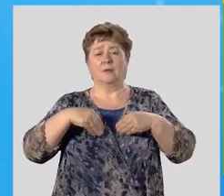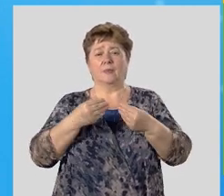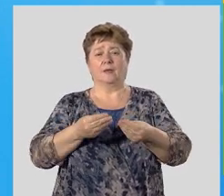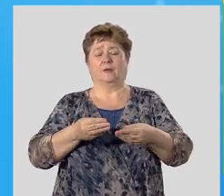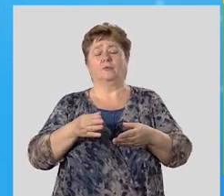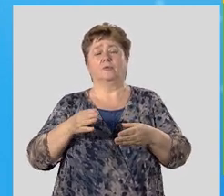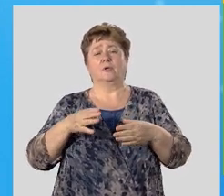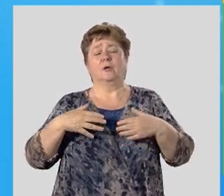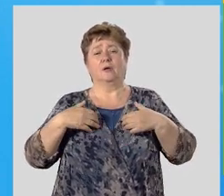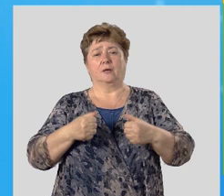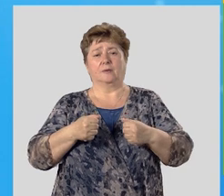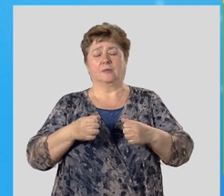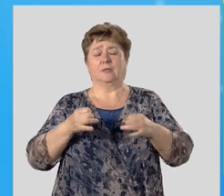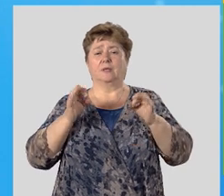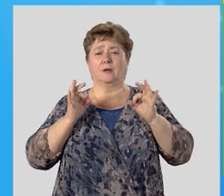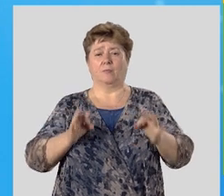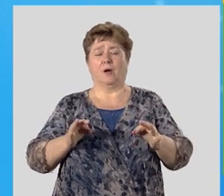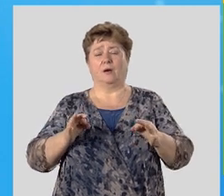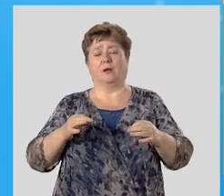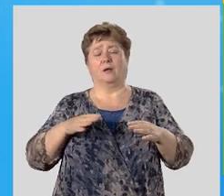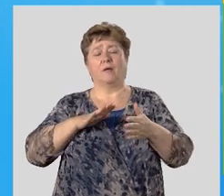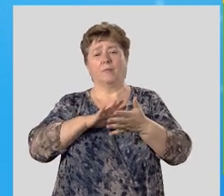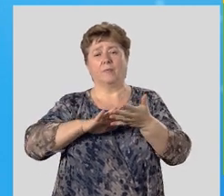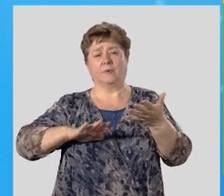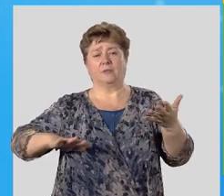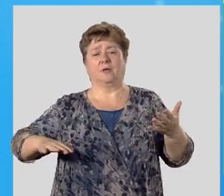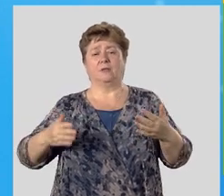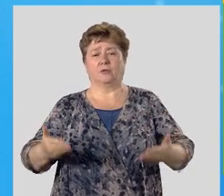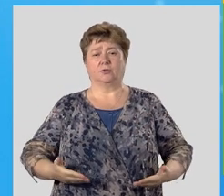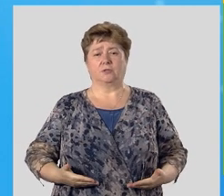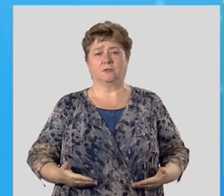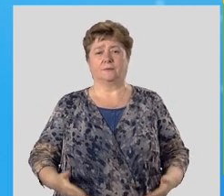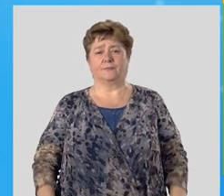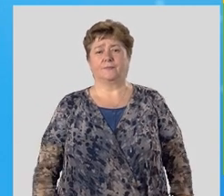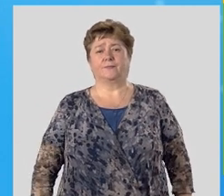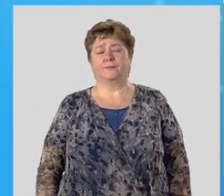обеспечивает устойчивость и нормальное протекание жизни.